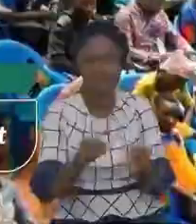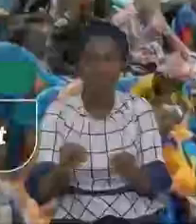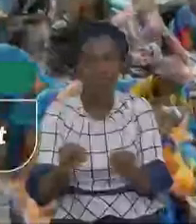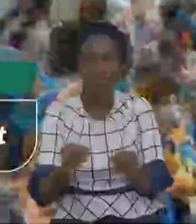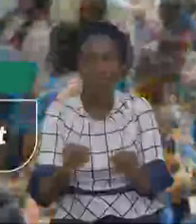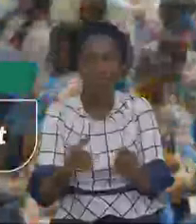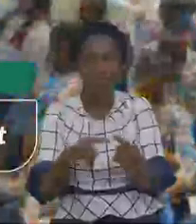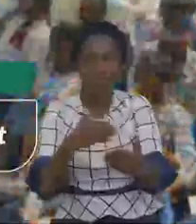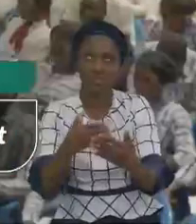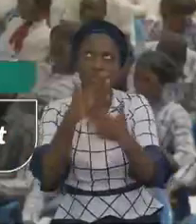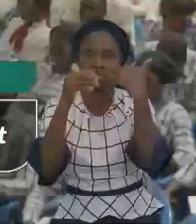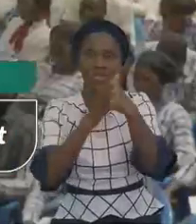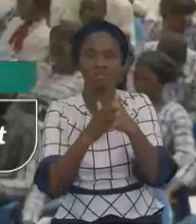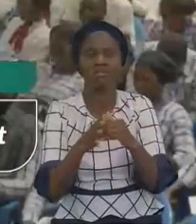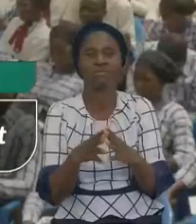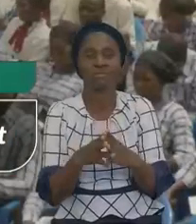Quel succès avons-nous sur la terre?